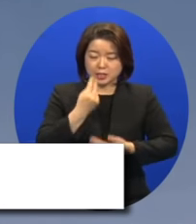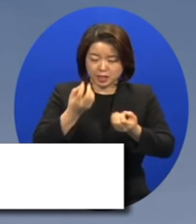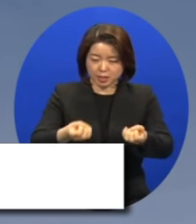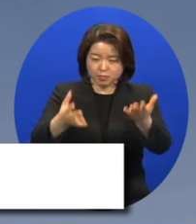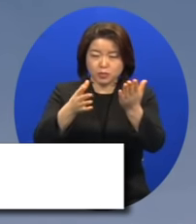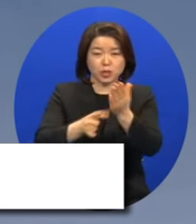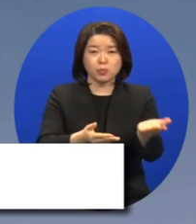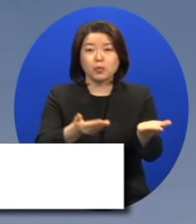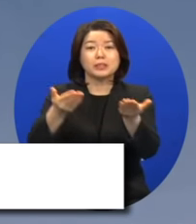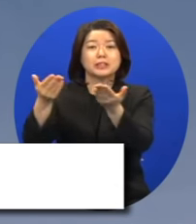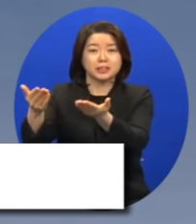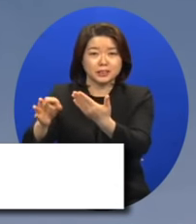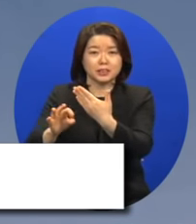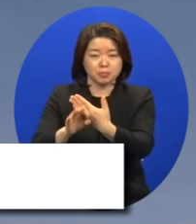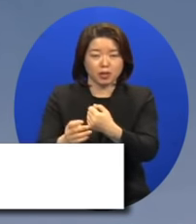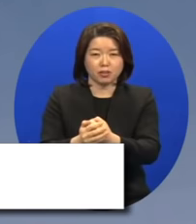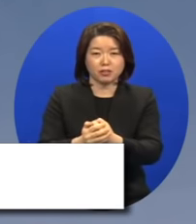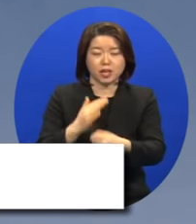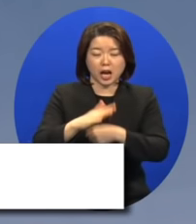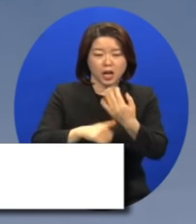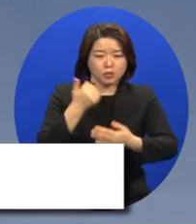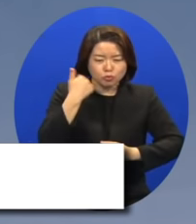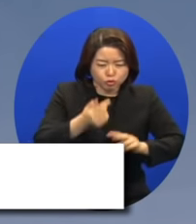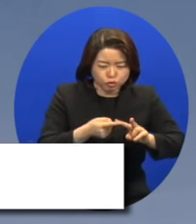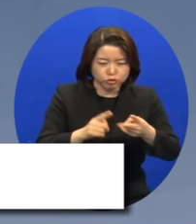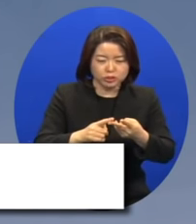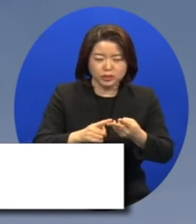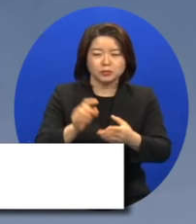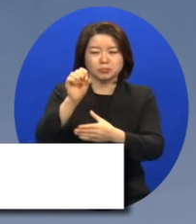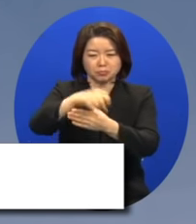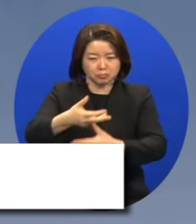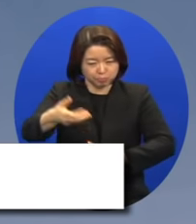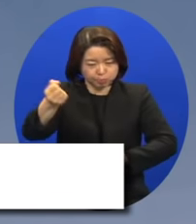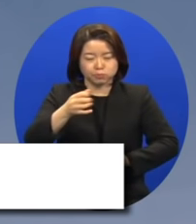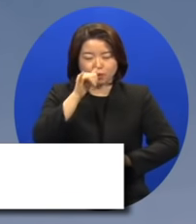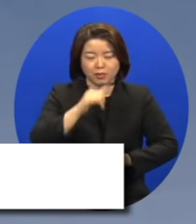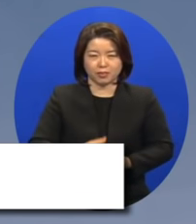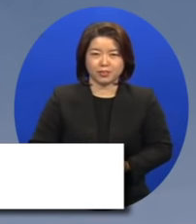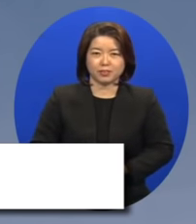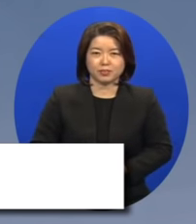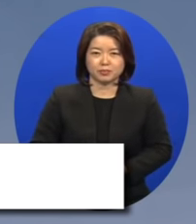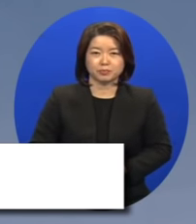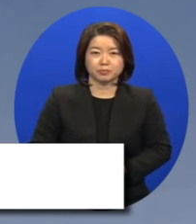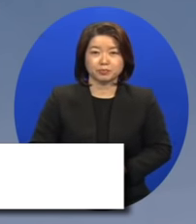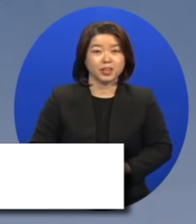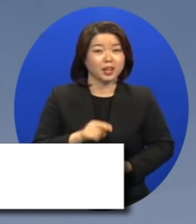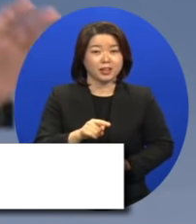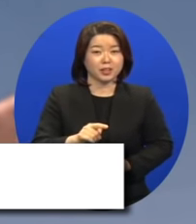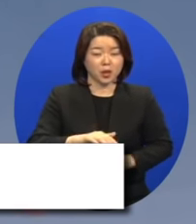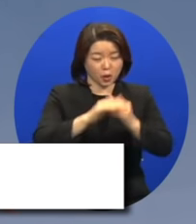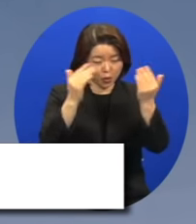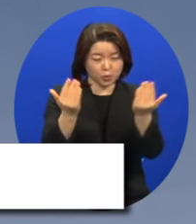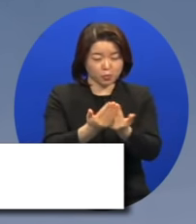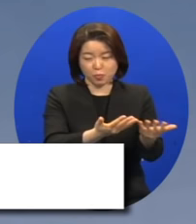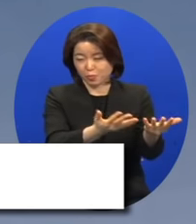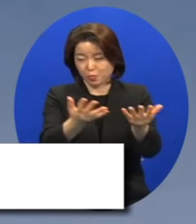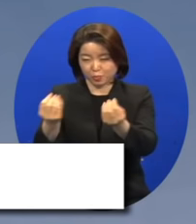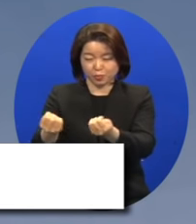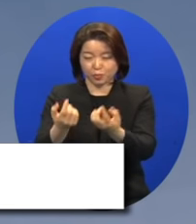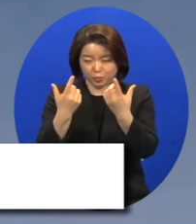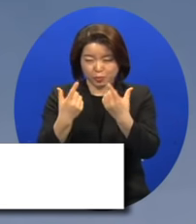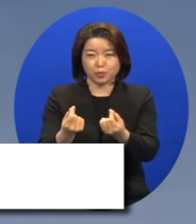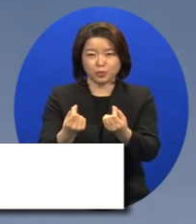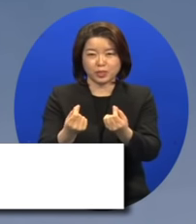을 산제물로바치는사람은누구든지받아들이십니다.이것은 우리모두